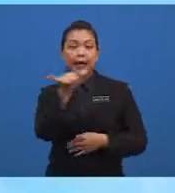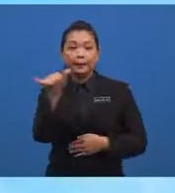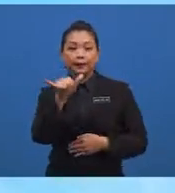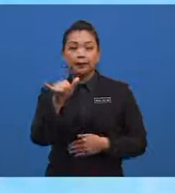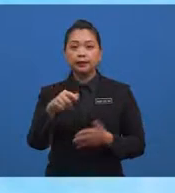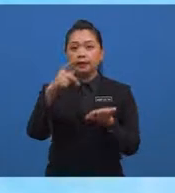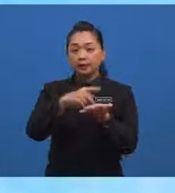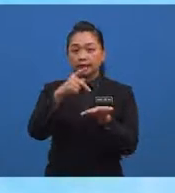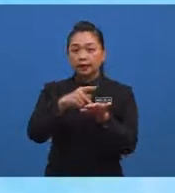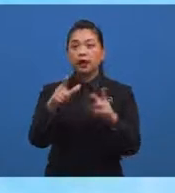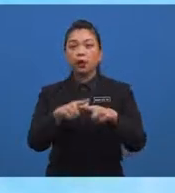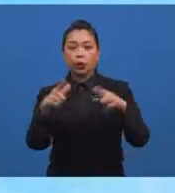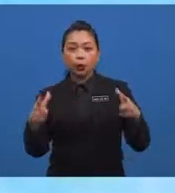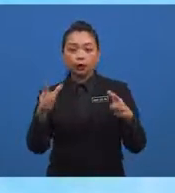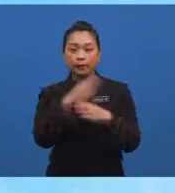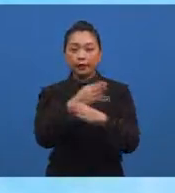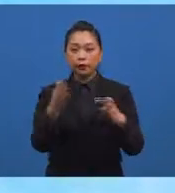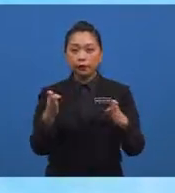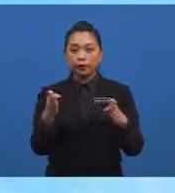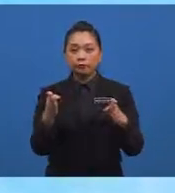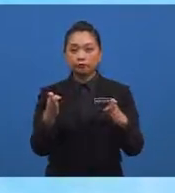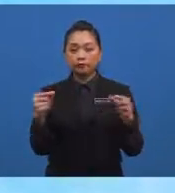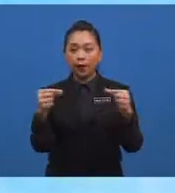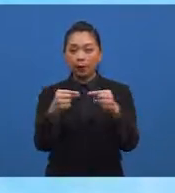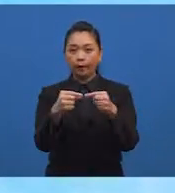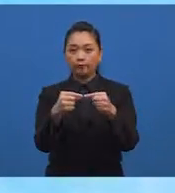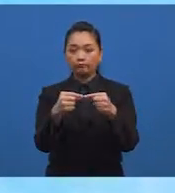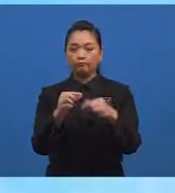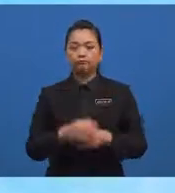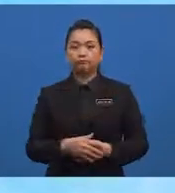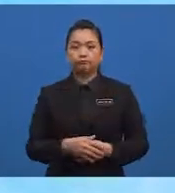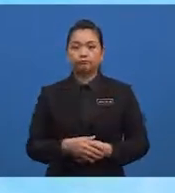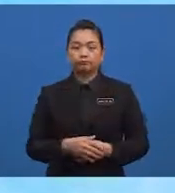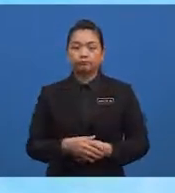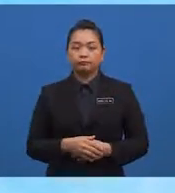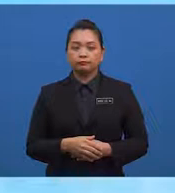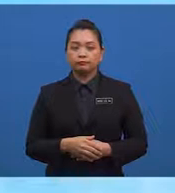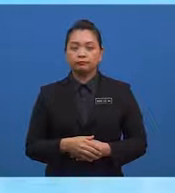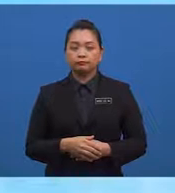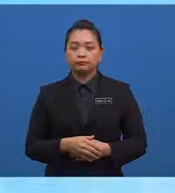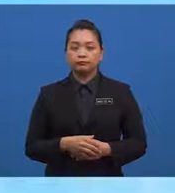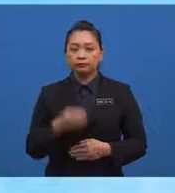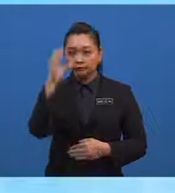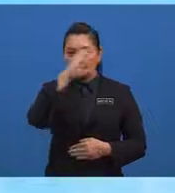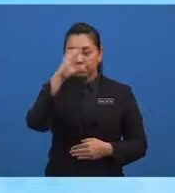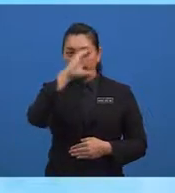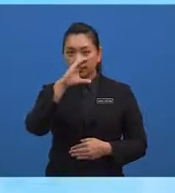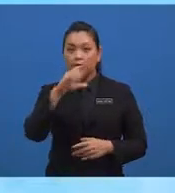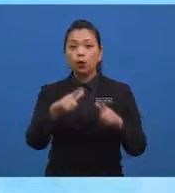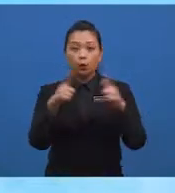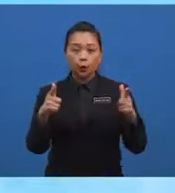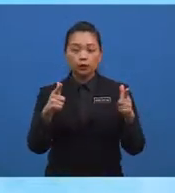Kira luas bentuk gabungan ini. Langkah pertama, cari luas rajah